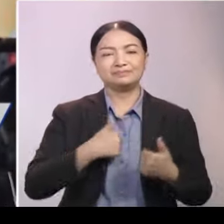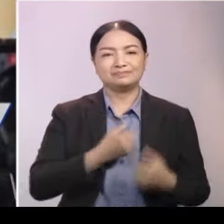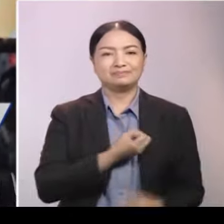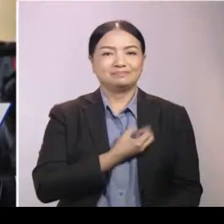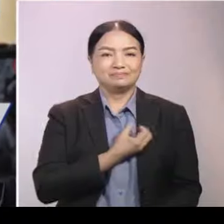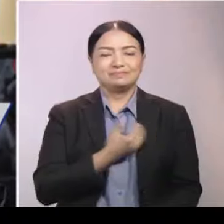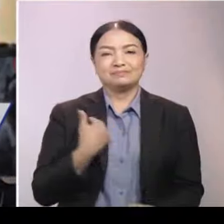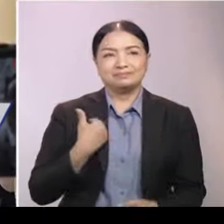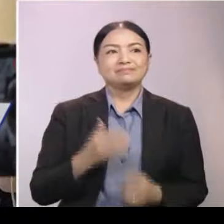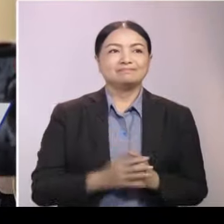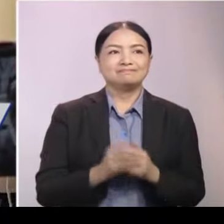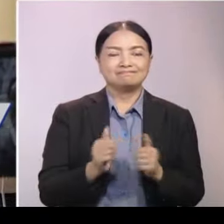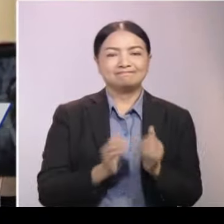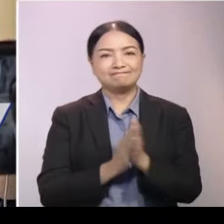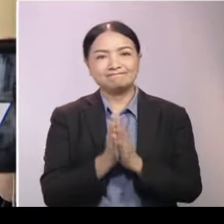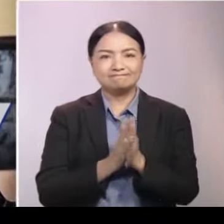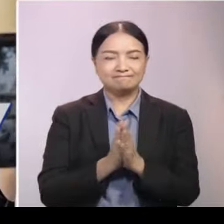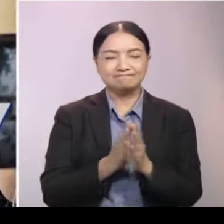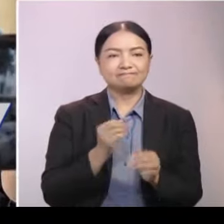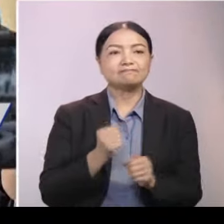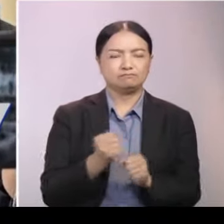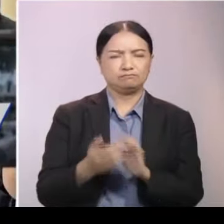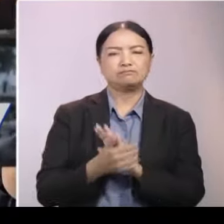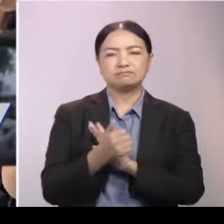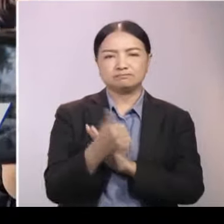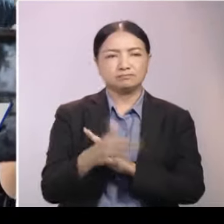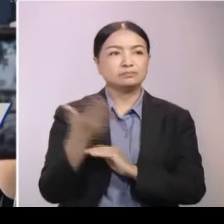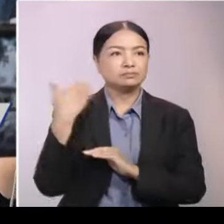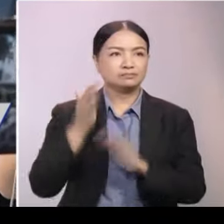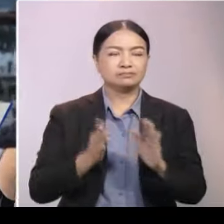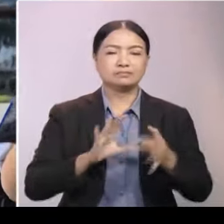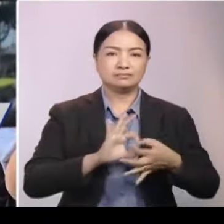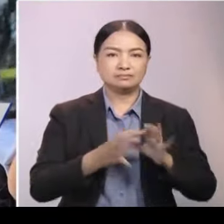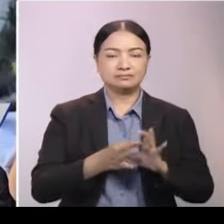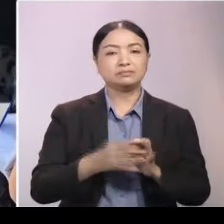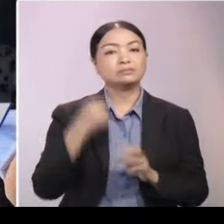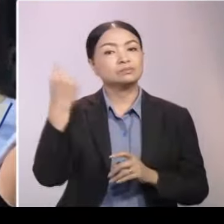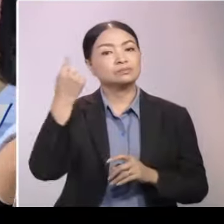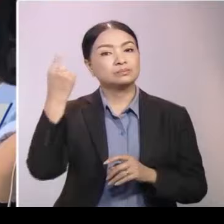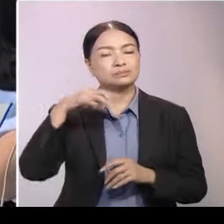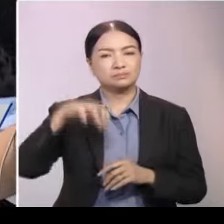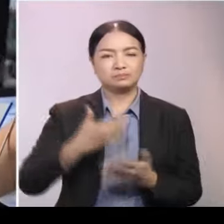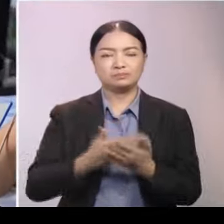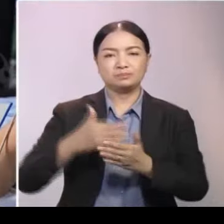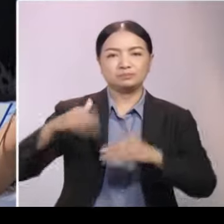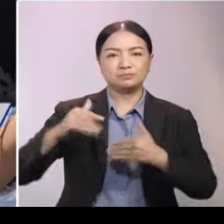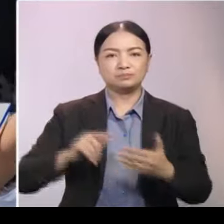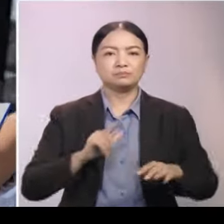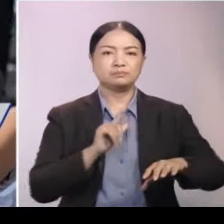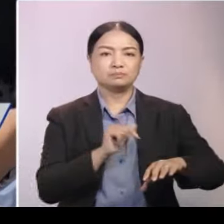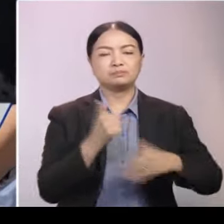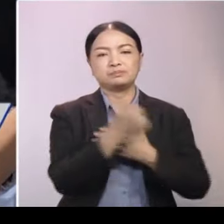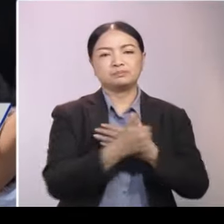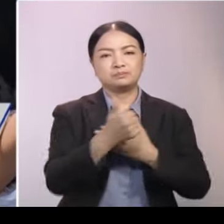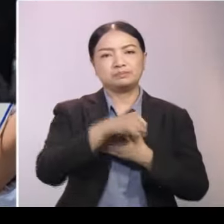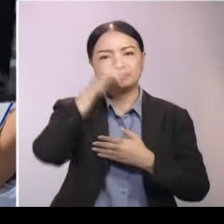ตื่นเต้นอย่างมากและเป็นสิ่งที่ท้าทายซึ่งถนัดอยู่แล้วและเคยเป็นนักกีฬาส่วนการท่องเที่ยวก็ถือว่าเป็นรายได้หลักของประเทศทำให้เศ